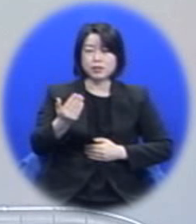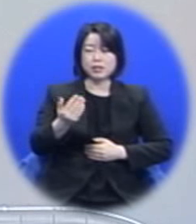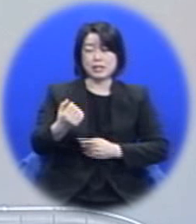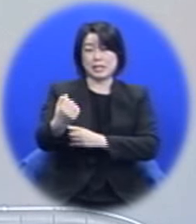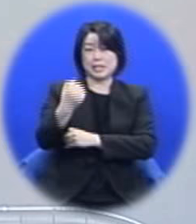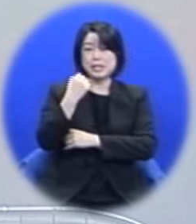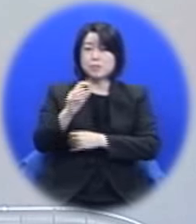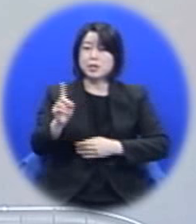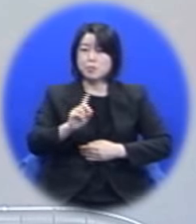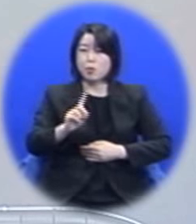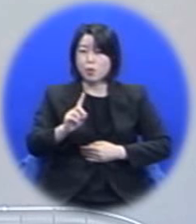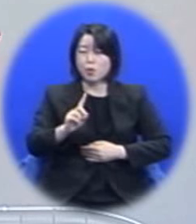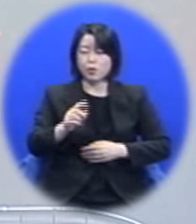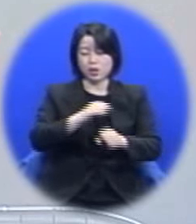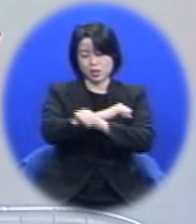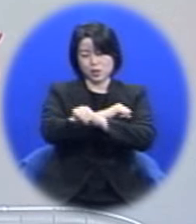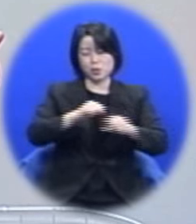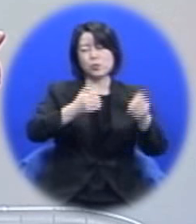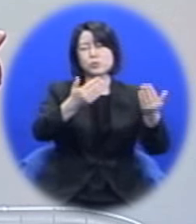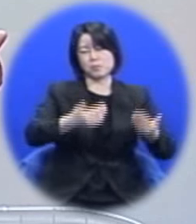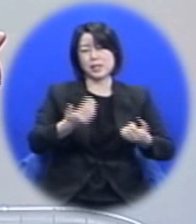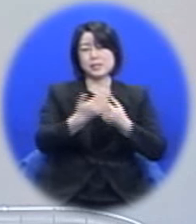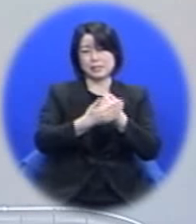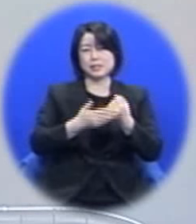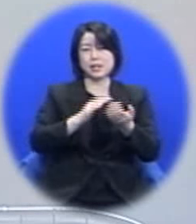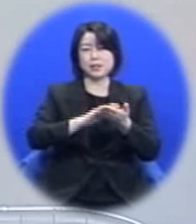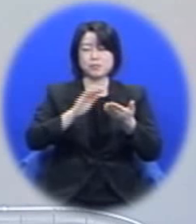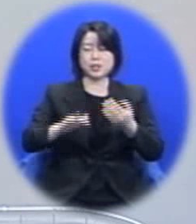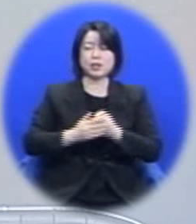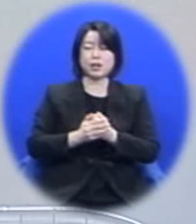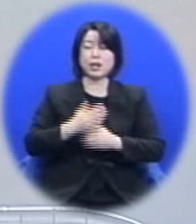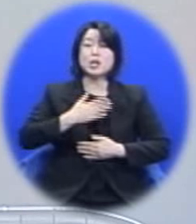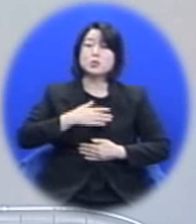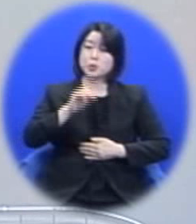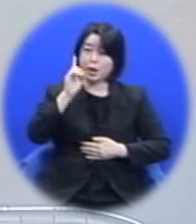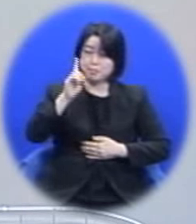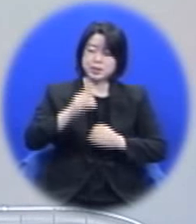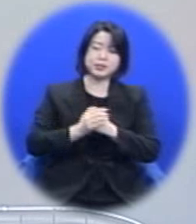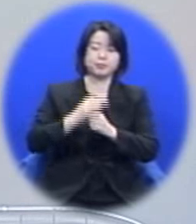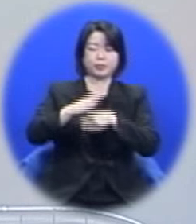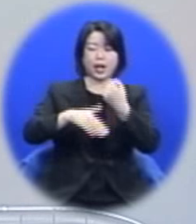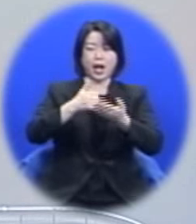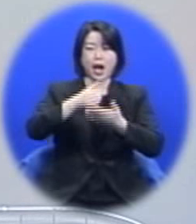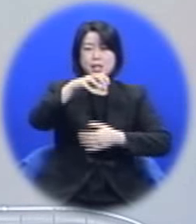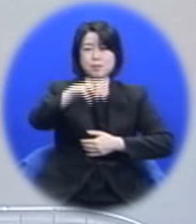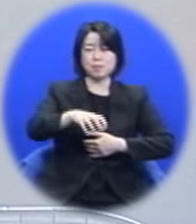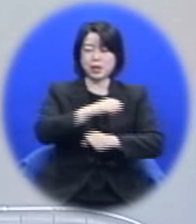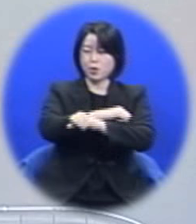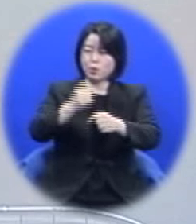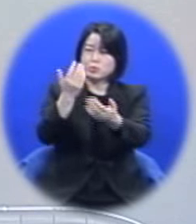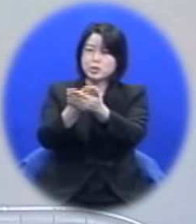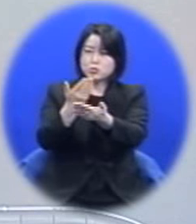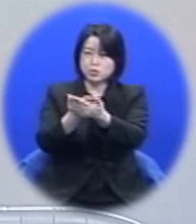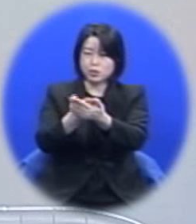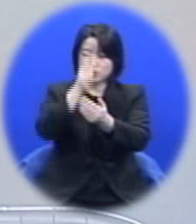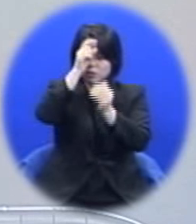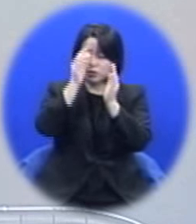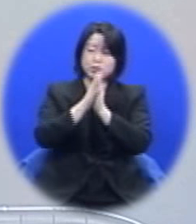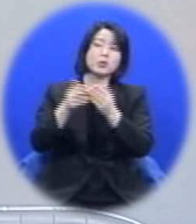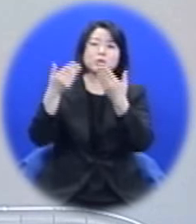힘이 뭘까? 용서받은 은혜예요. 저도 한 번은 하나님 앞에 용서해 주세요 라고 기도할